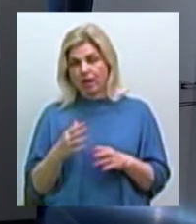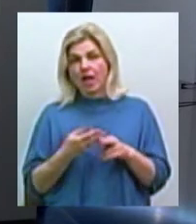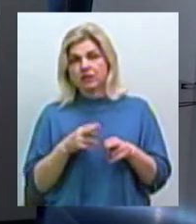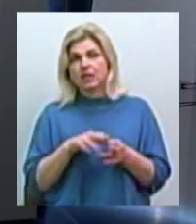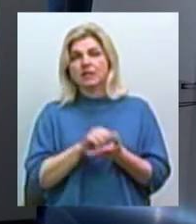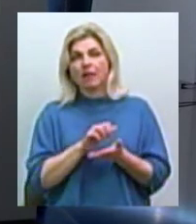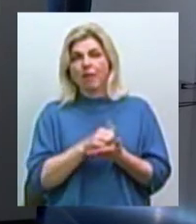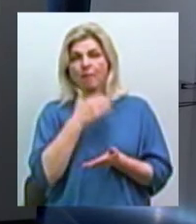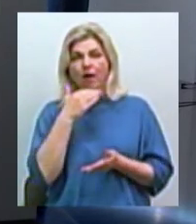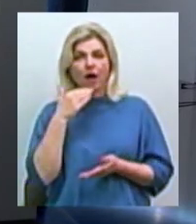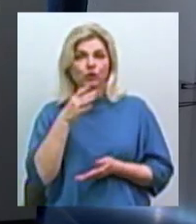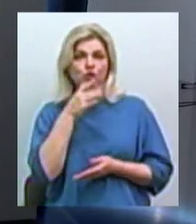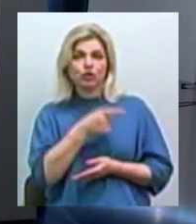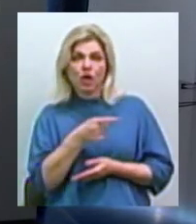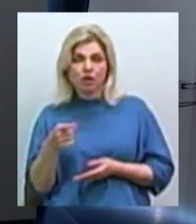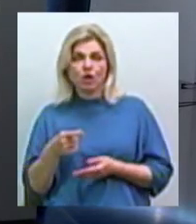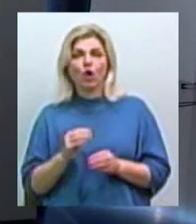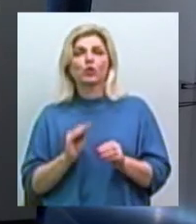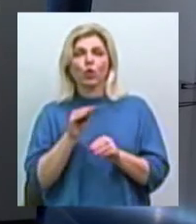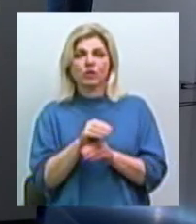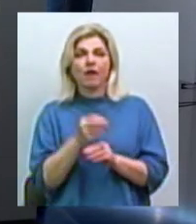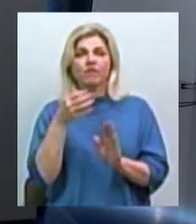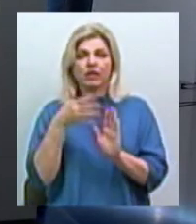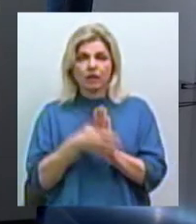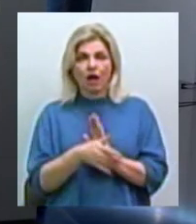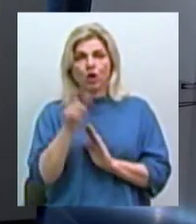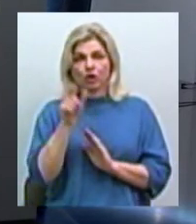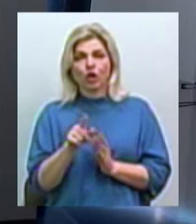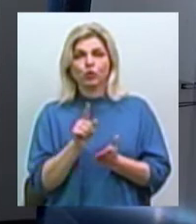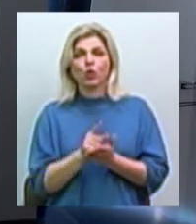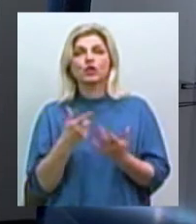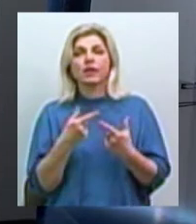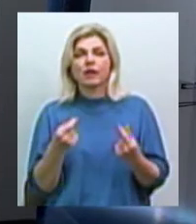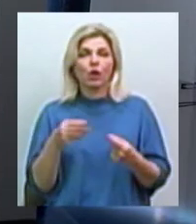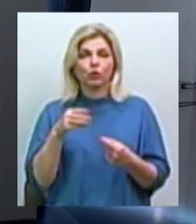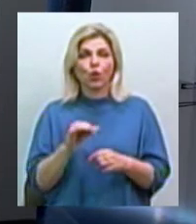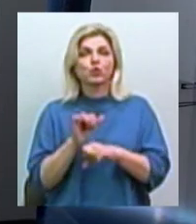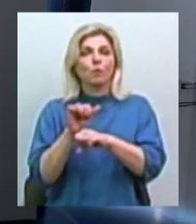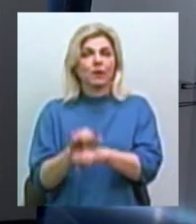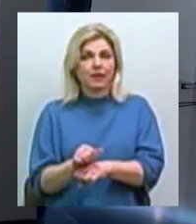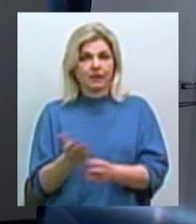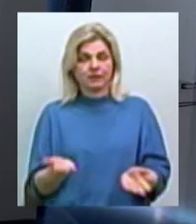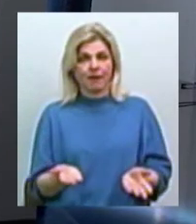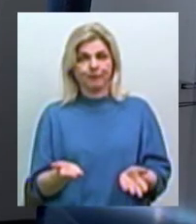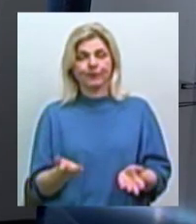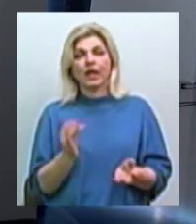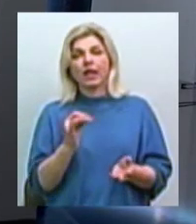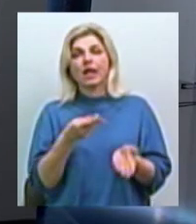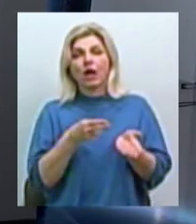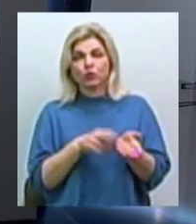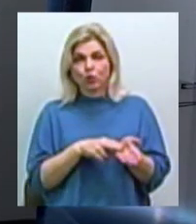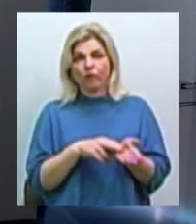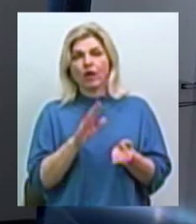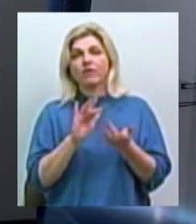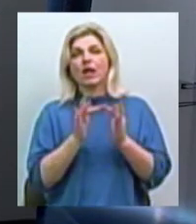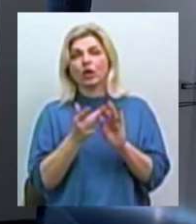часу. По-друге, це додаткові витрати. Людина має десь зупинитися. Знову ж таки, зареєструватися, ту саму